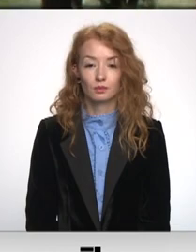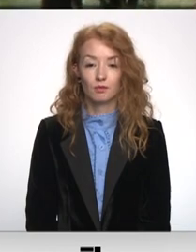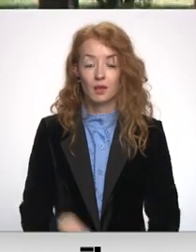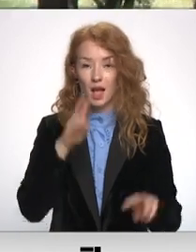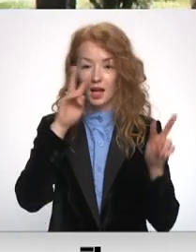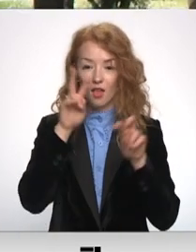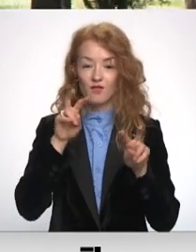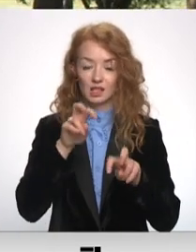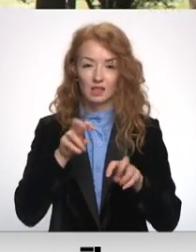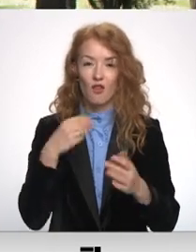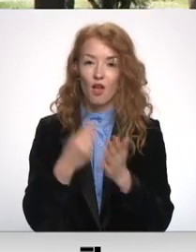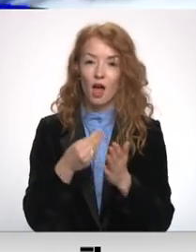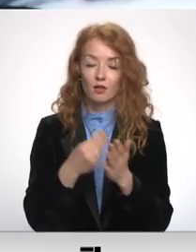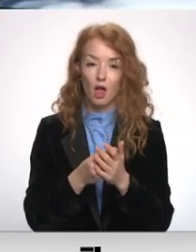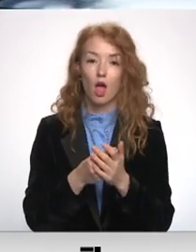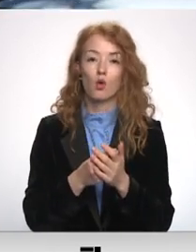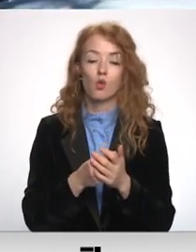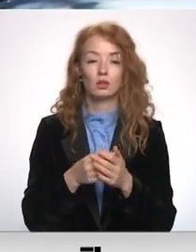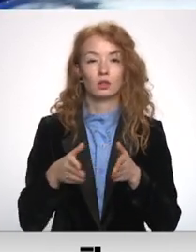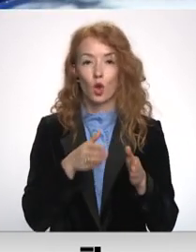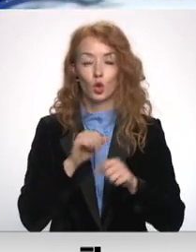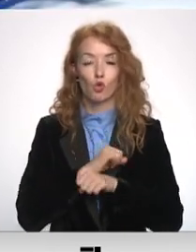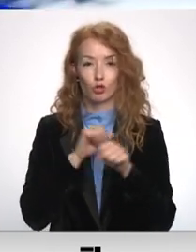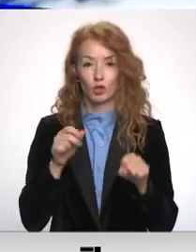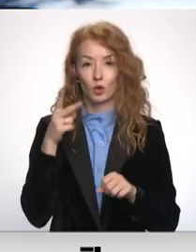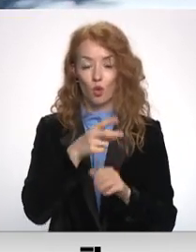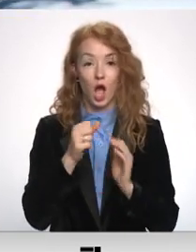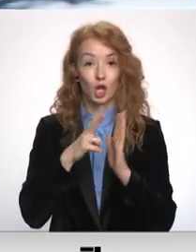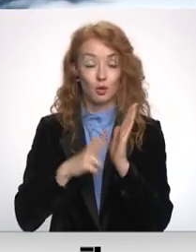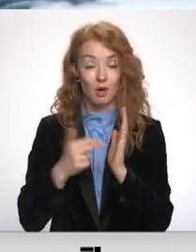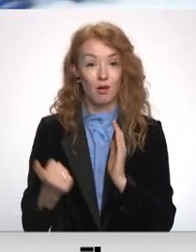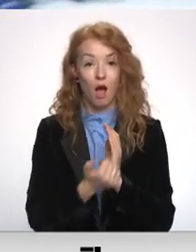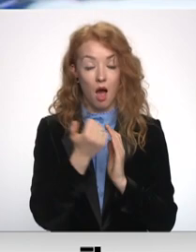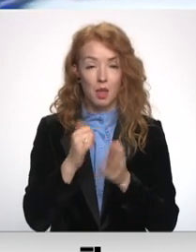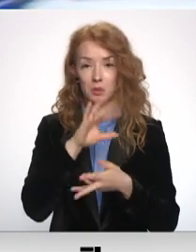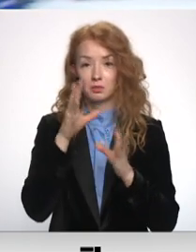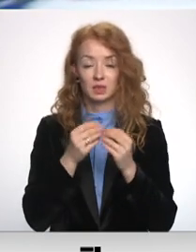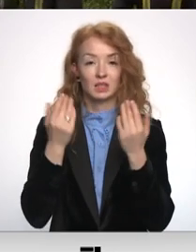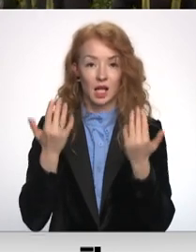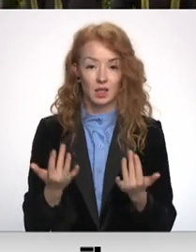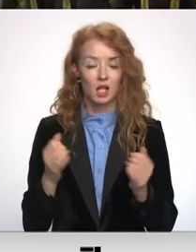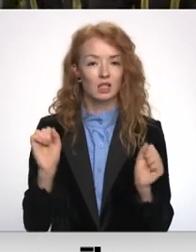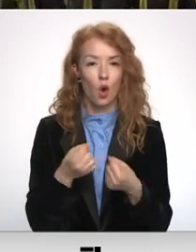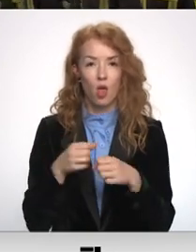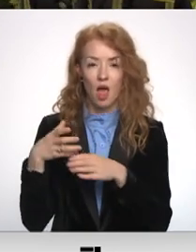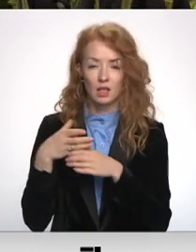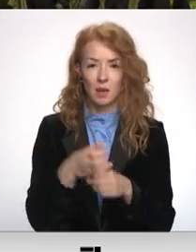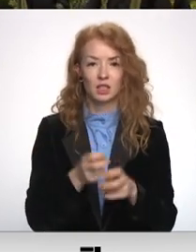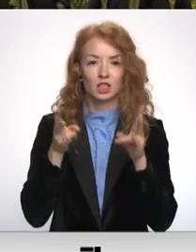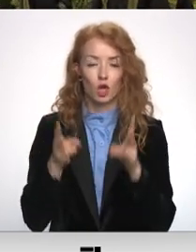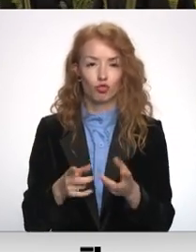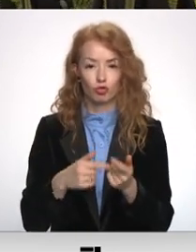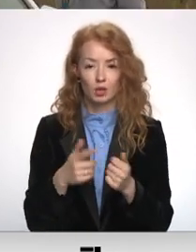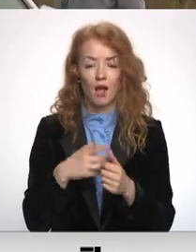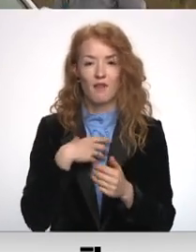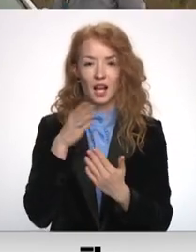Revīzijā vērtējot ceļu satiksmes drošību 2018. Gadā gūtas vairākas atziņas. Strauji jāsamazina cietušo skaits, jālikvidē